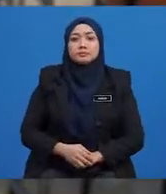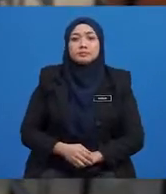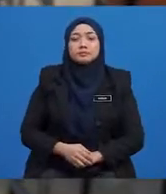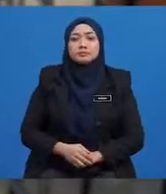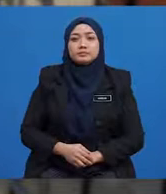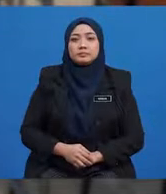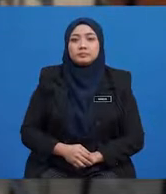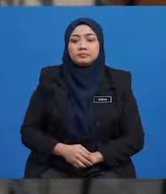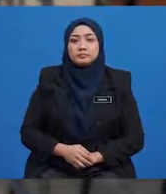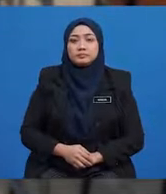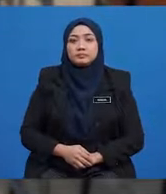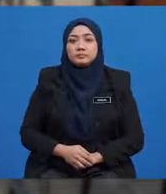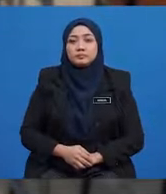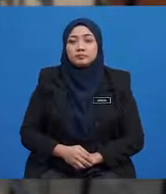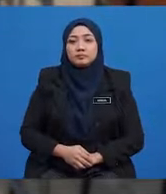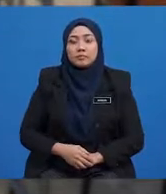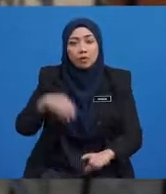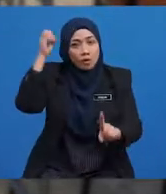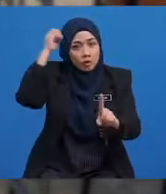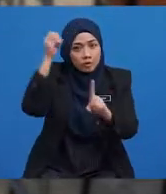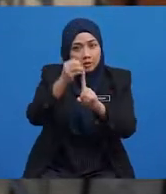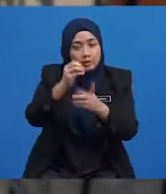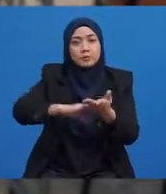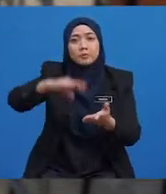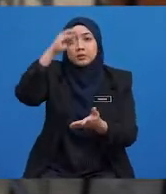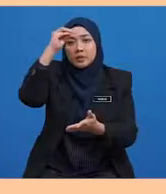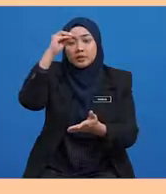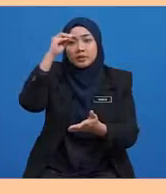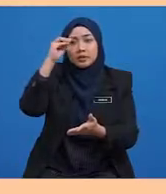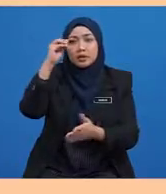Berikut adalah objektif pembelajaran pada hari ini.